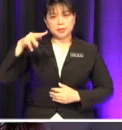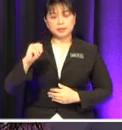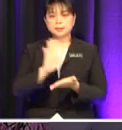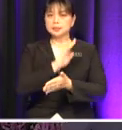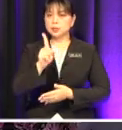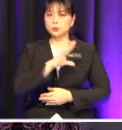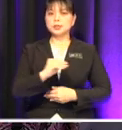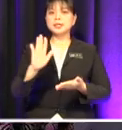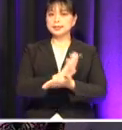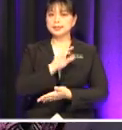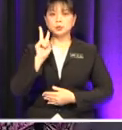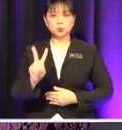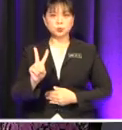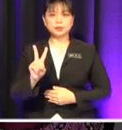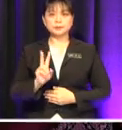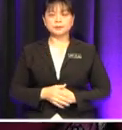2 oke